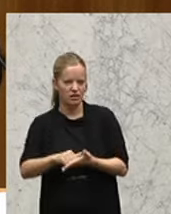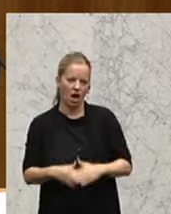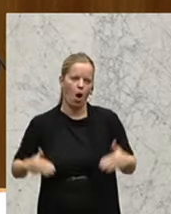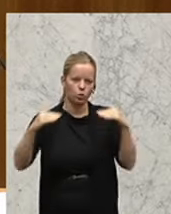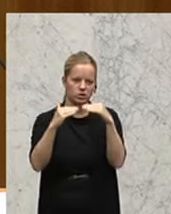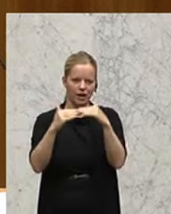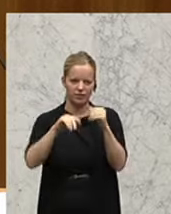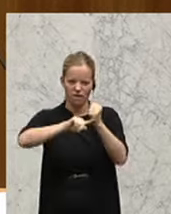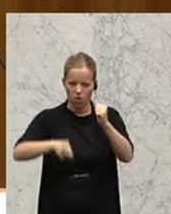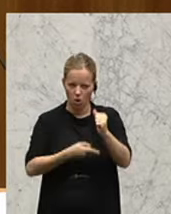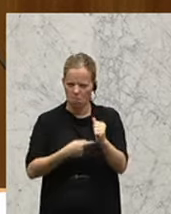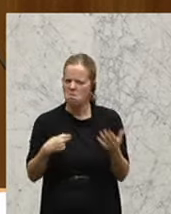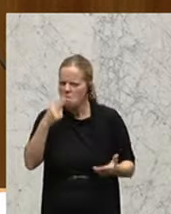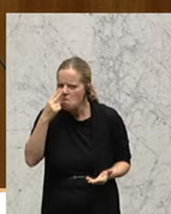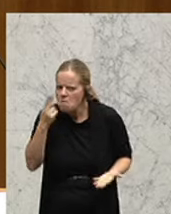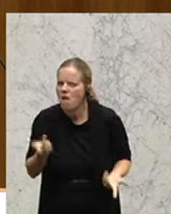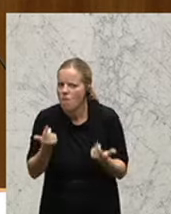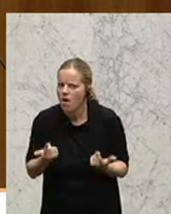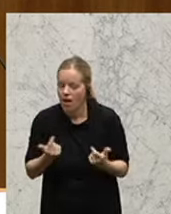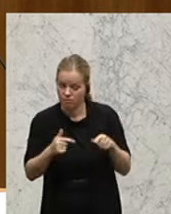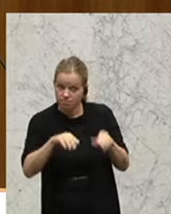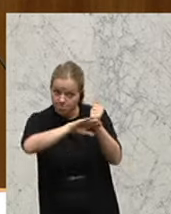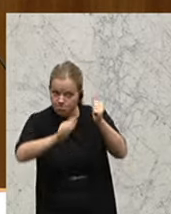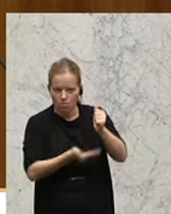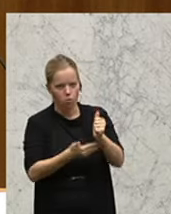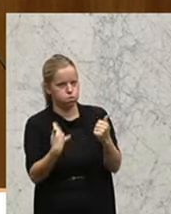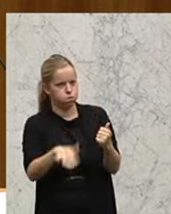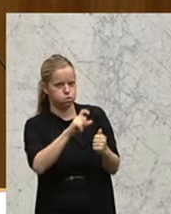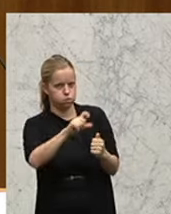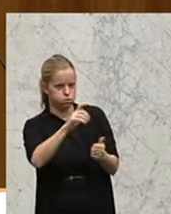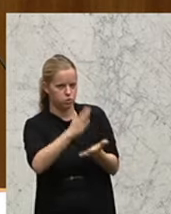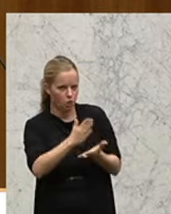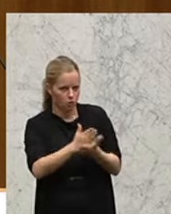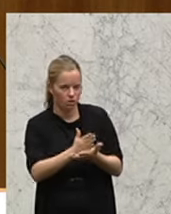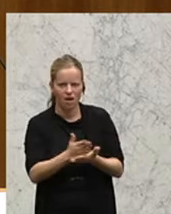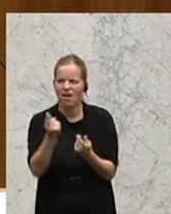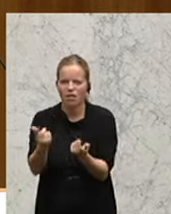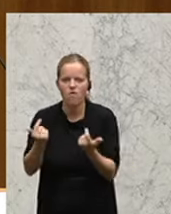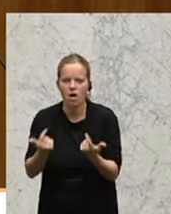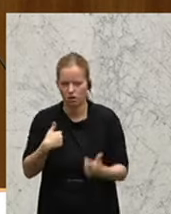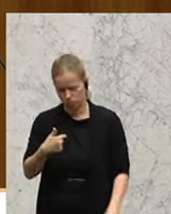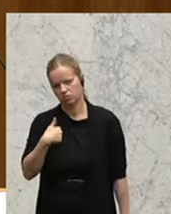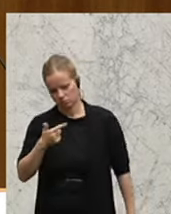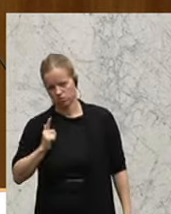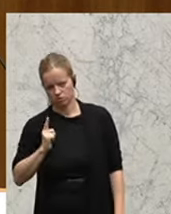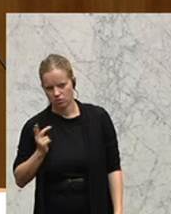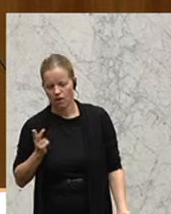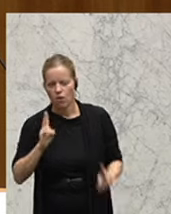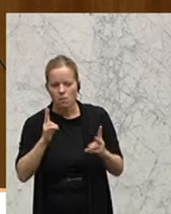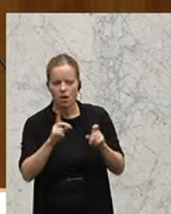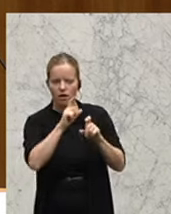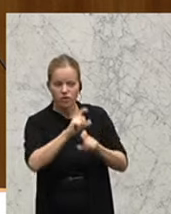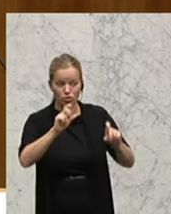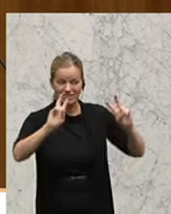mir an, wie Sie das herkriegen. Der ist nämlich hoch verschuldet und die Entschuldung läuft langsamer, als Sie das geplant haben. Was man wirklich